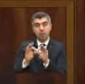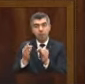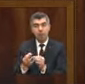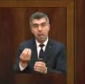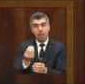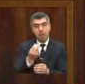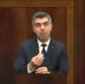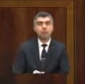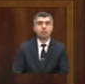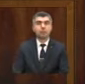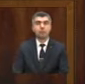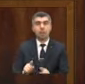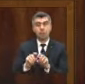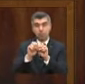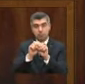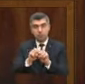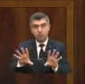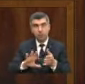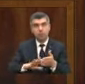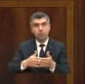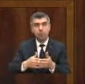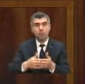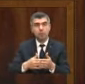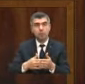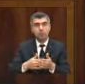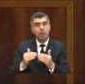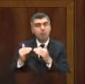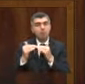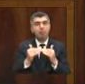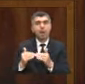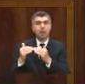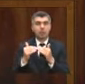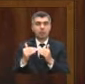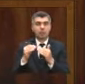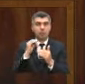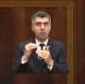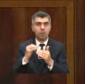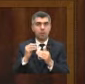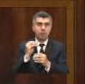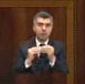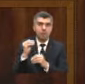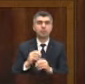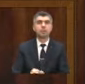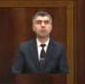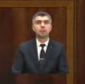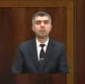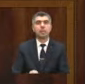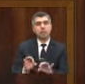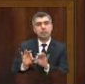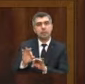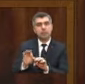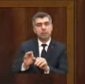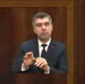لغاية تعمم غادي تمشي في هذا الميزان، الميزان ديال التعويضات العائلية اللي زدناها في هذا الاتفاق